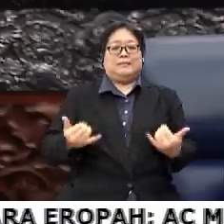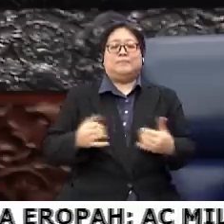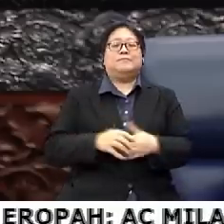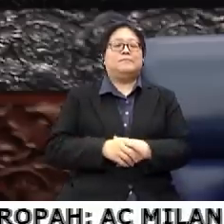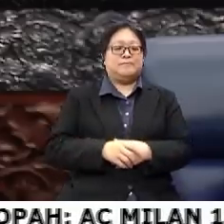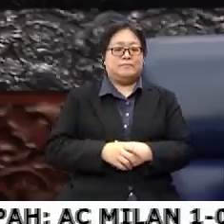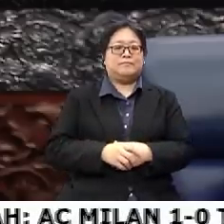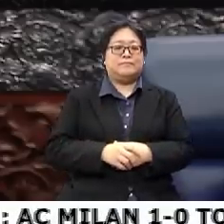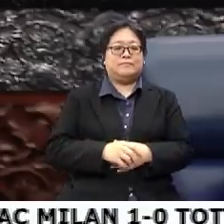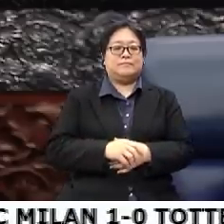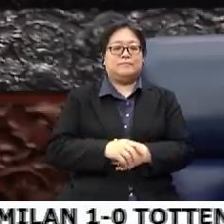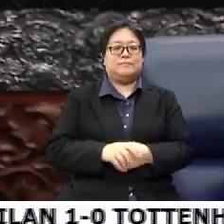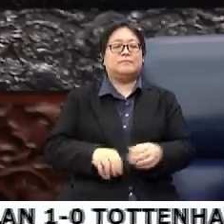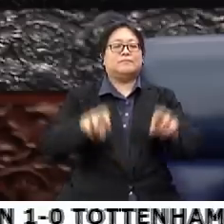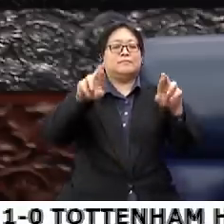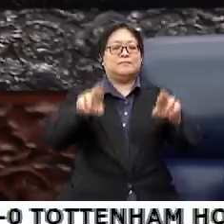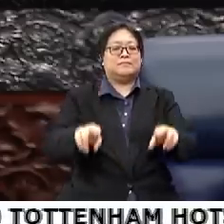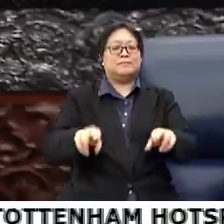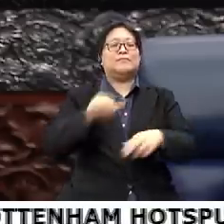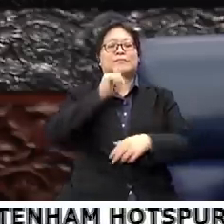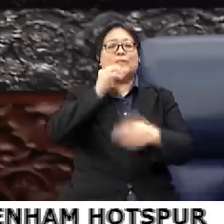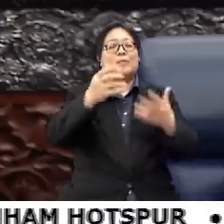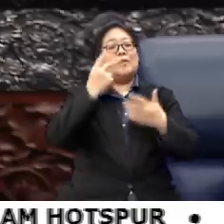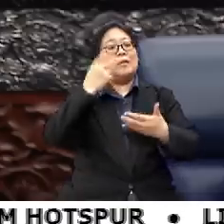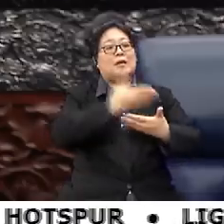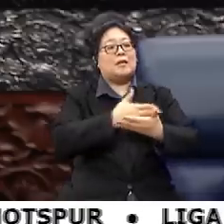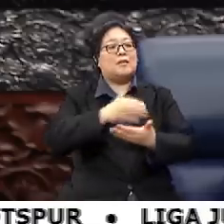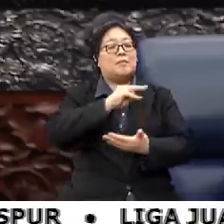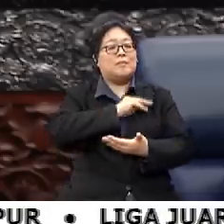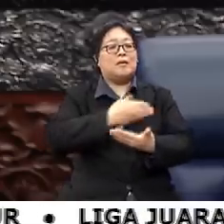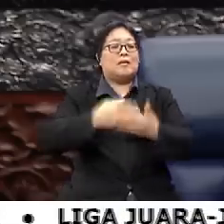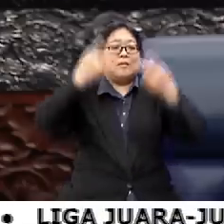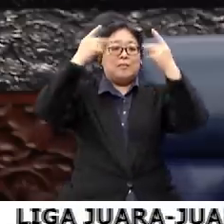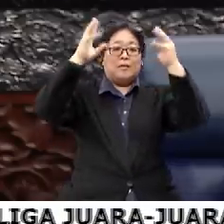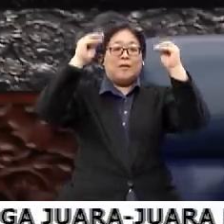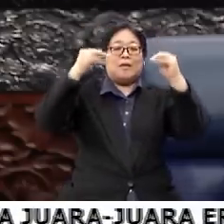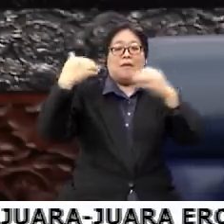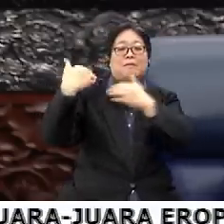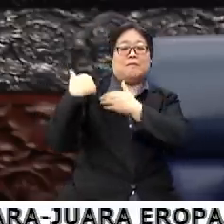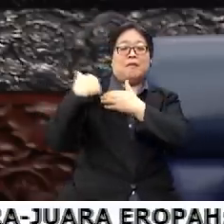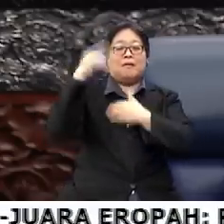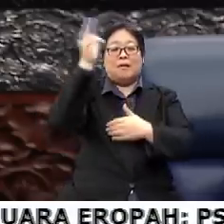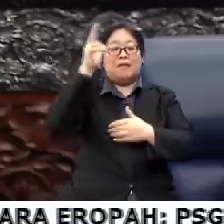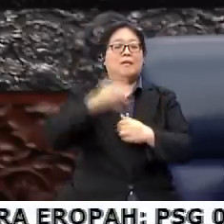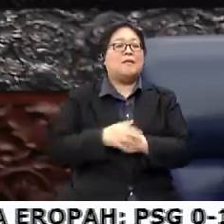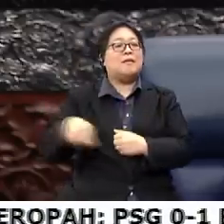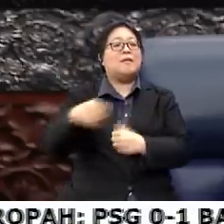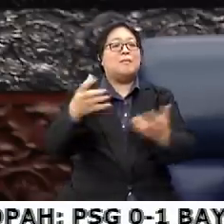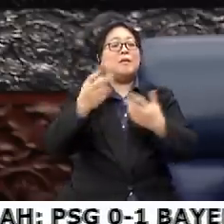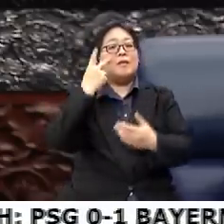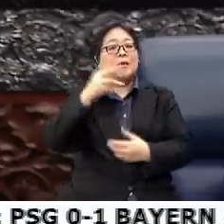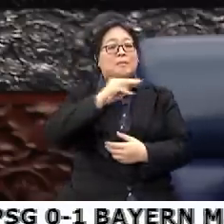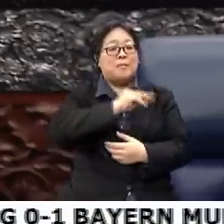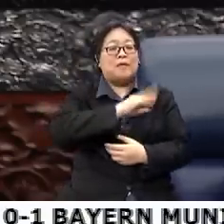ini. Rakyat bukan nak lihat anak menteri, anak perdana menteri memegang jawatan dalam kerajaan. Mereka nak lihat menteri